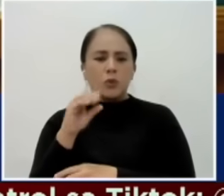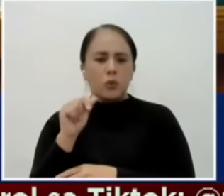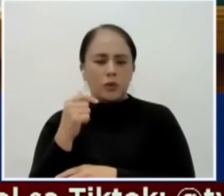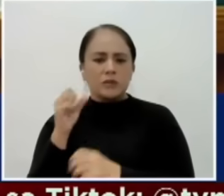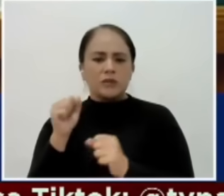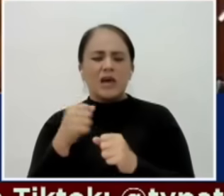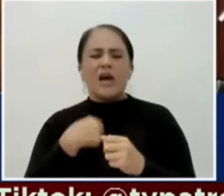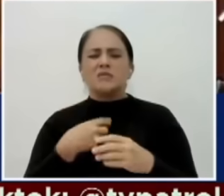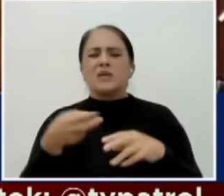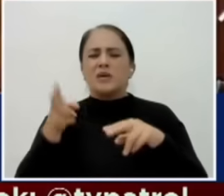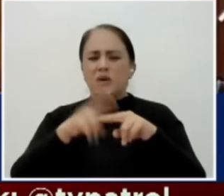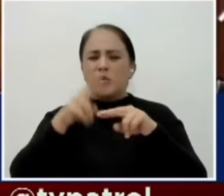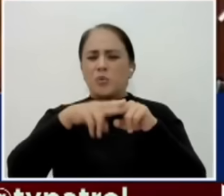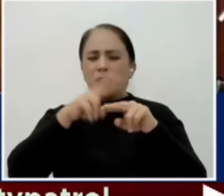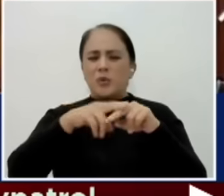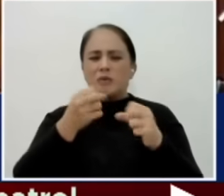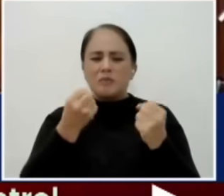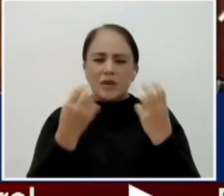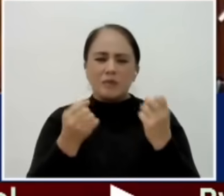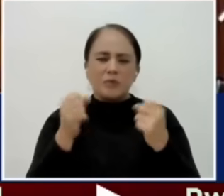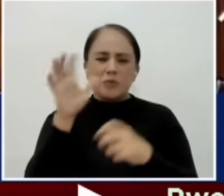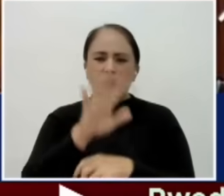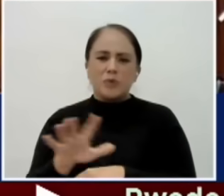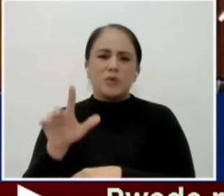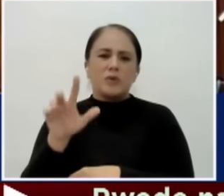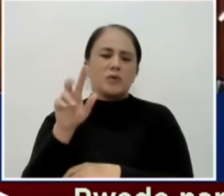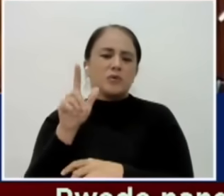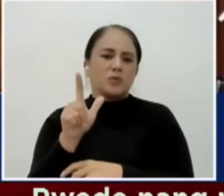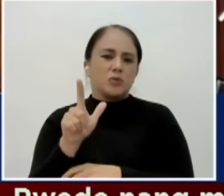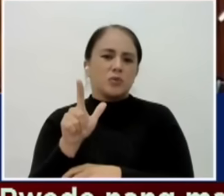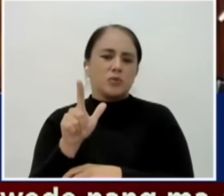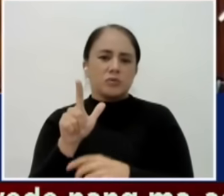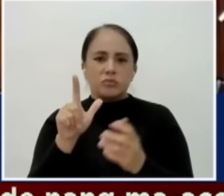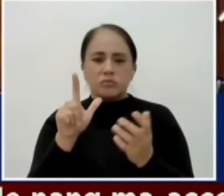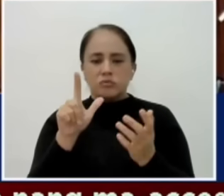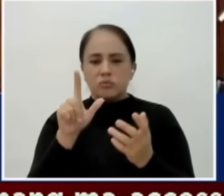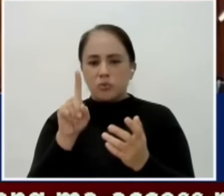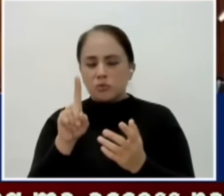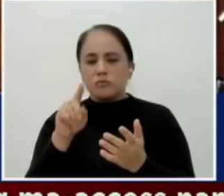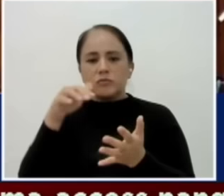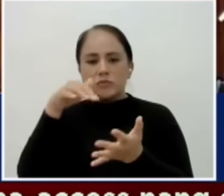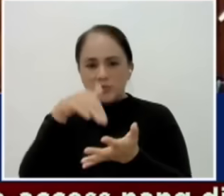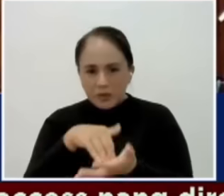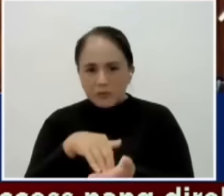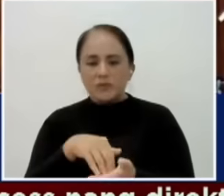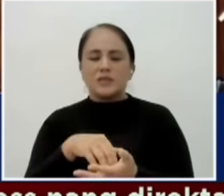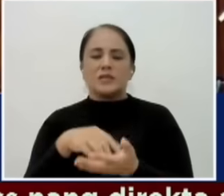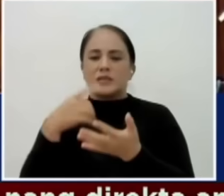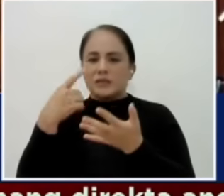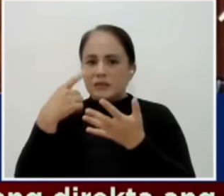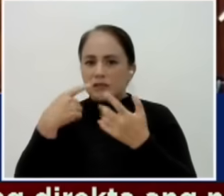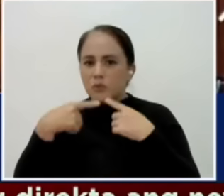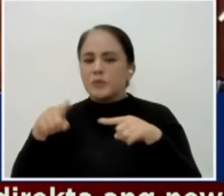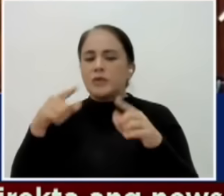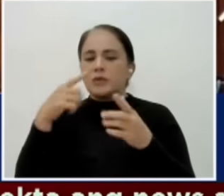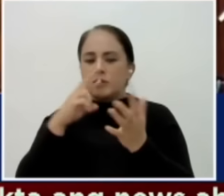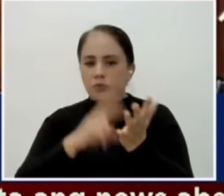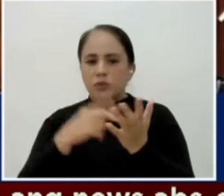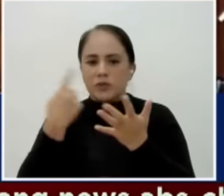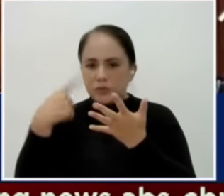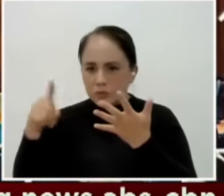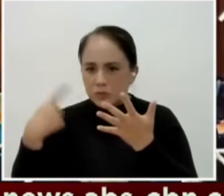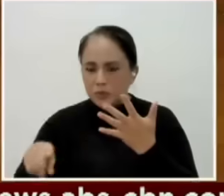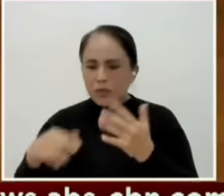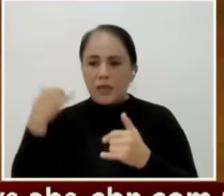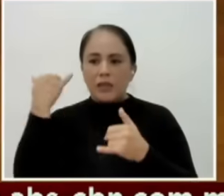na sila at suma total mahigit 21,000 accomplishment report ang kailangan nilang suriin. Sa pinakahuling ulat